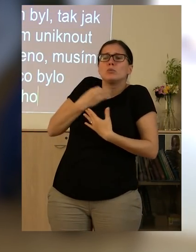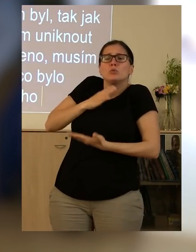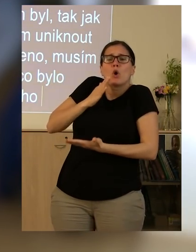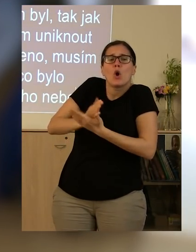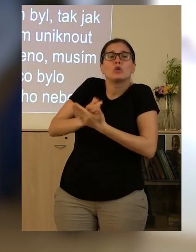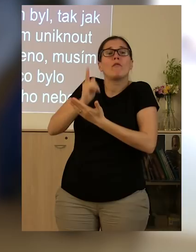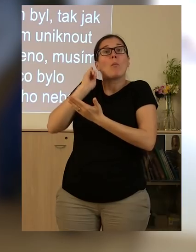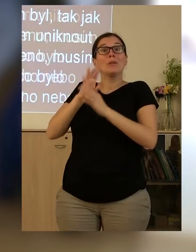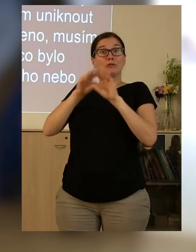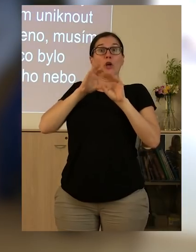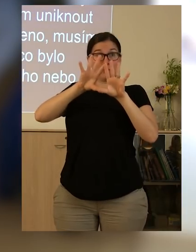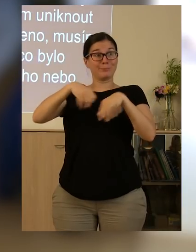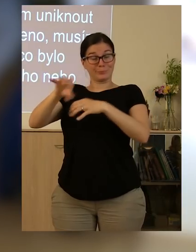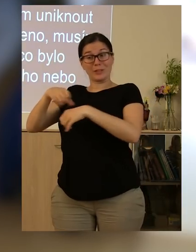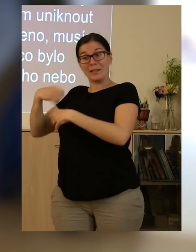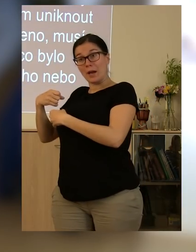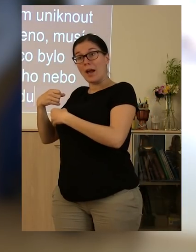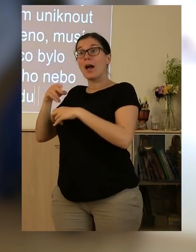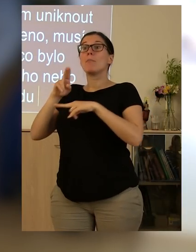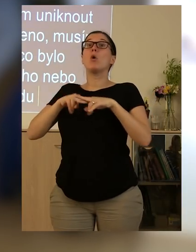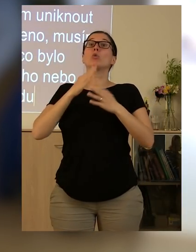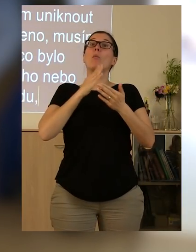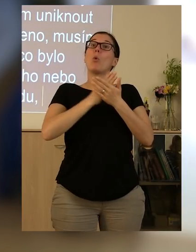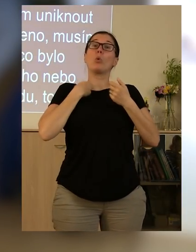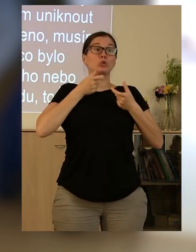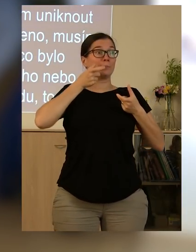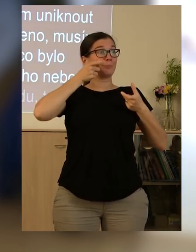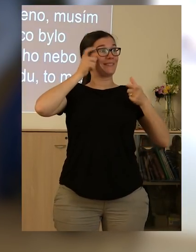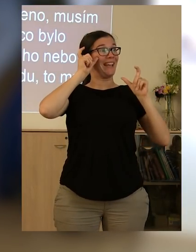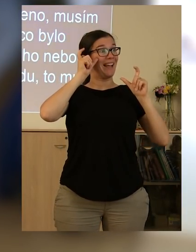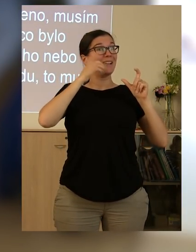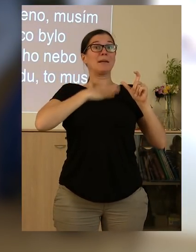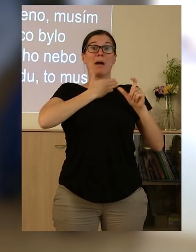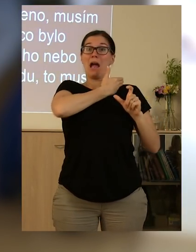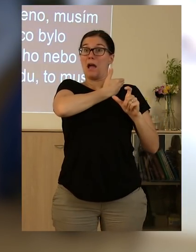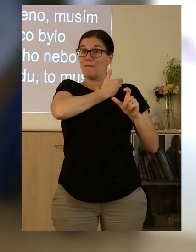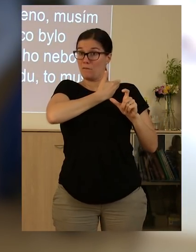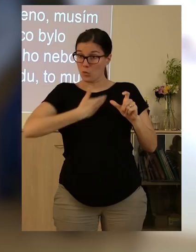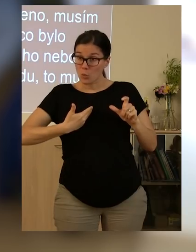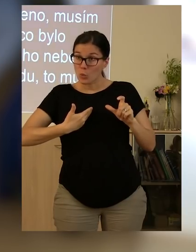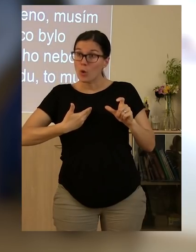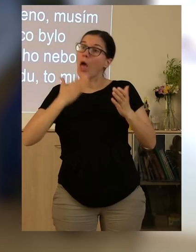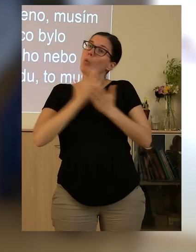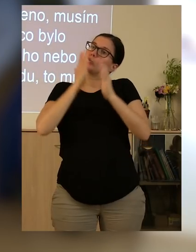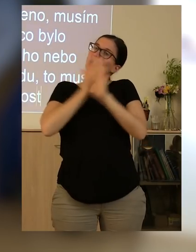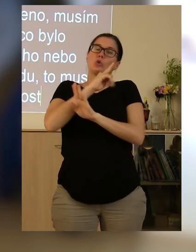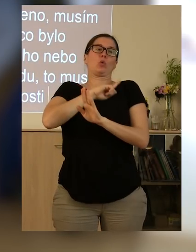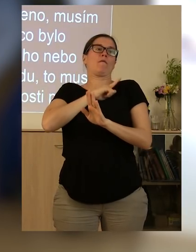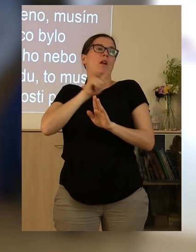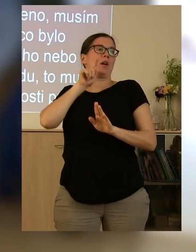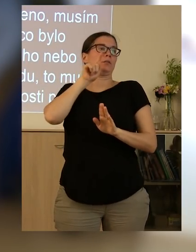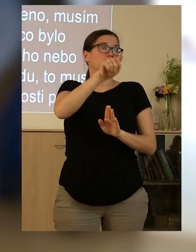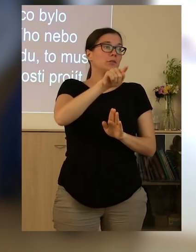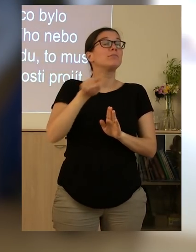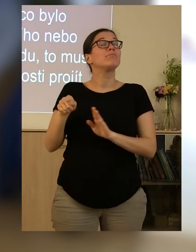zvládnout a potom díky bdělosti projít kolem toho. To je představa indiánská a mně se